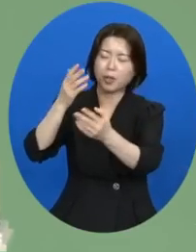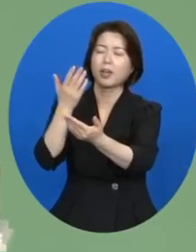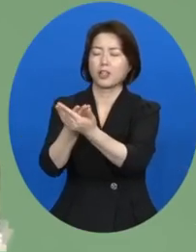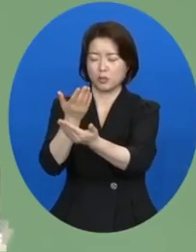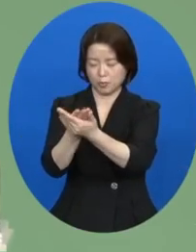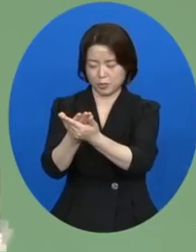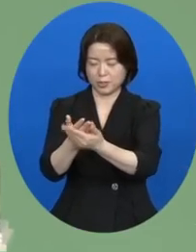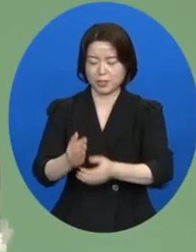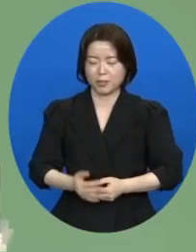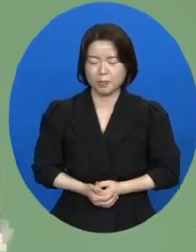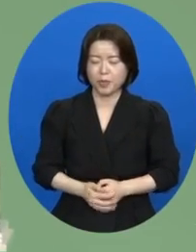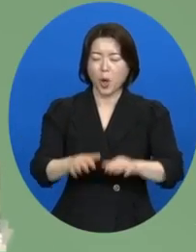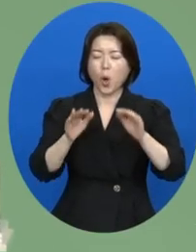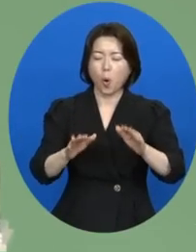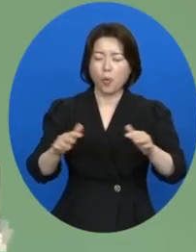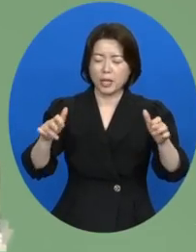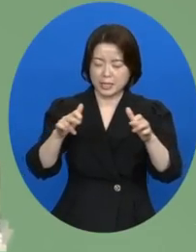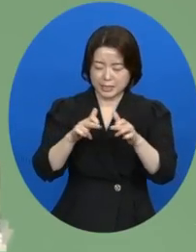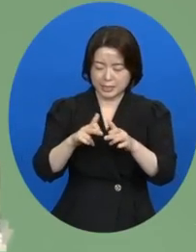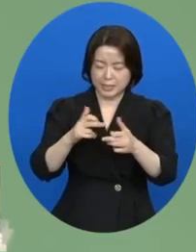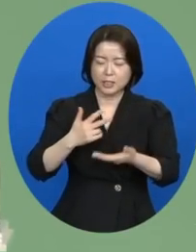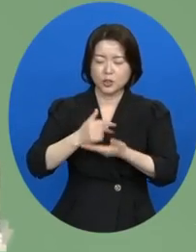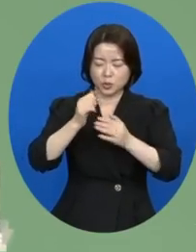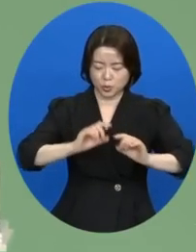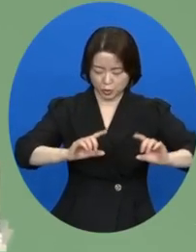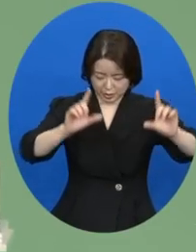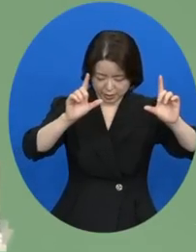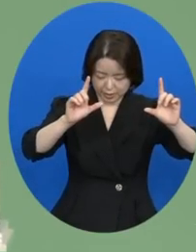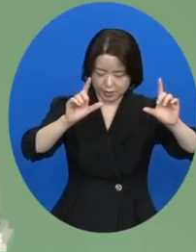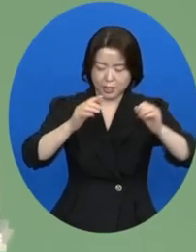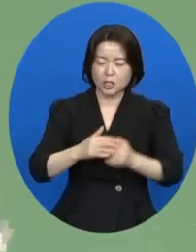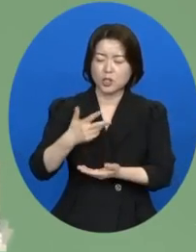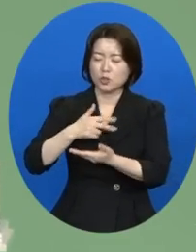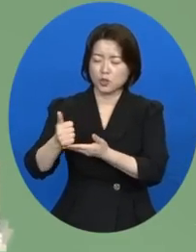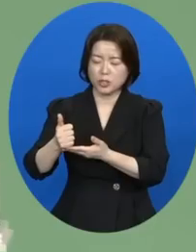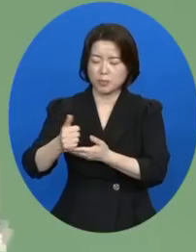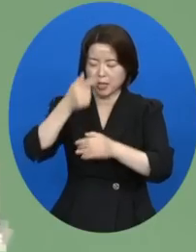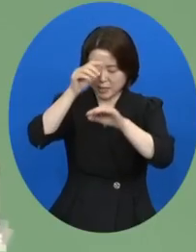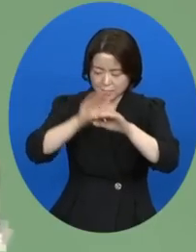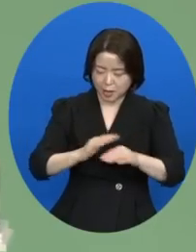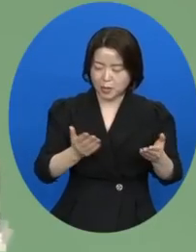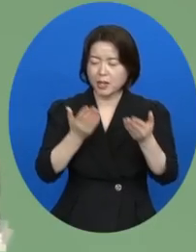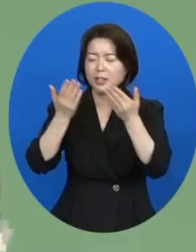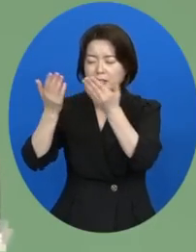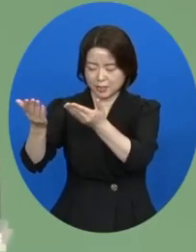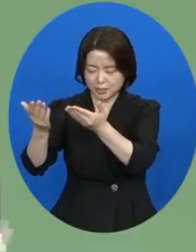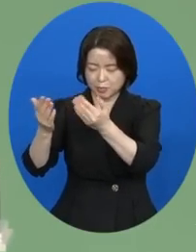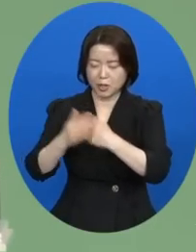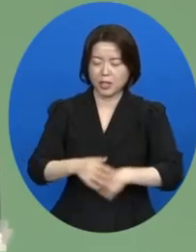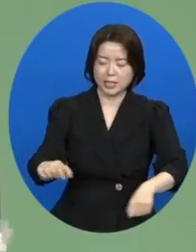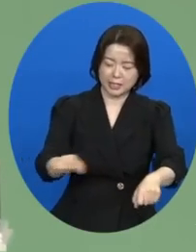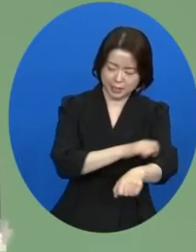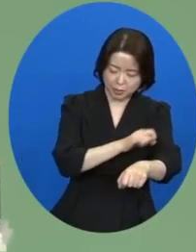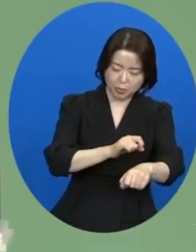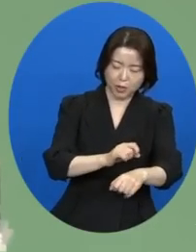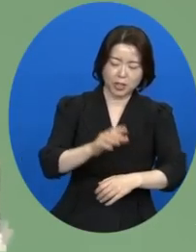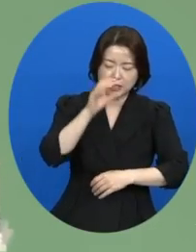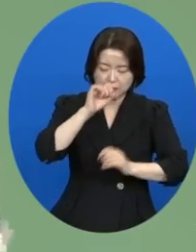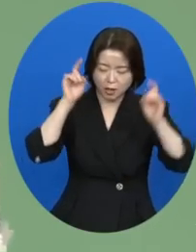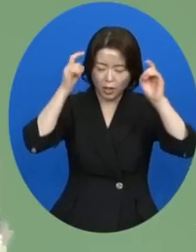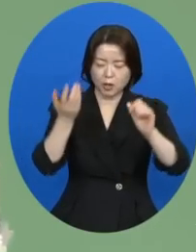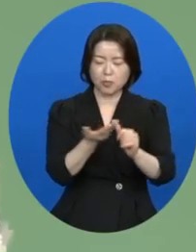주시옵소서. 오늘 장애인 줄 이로 주님께 예배 드리며 특 특별히 선한목자